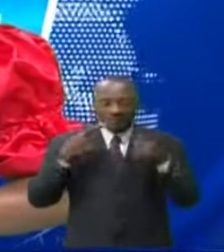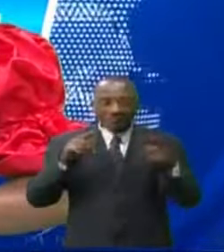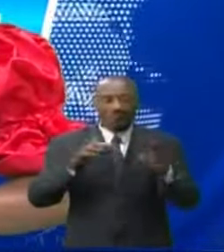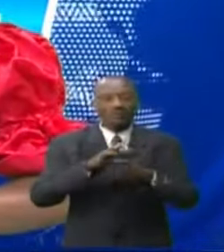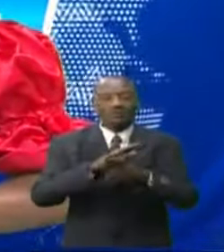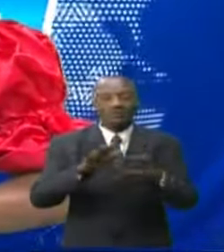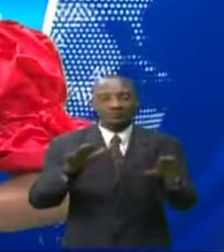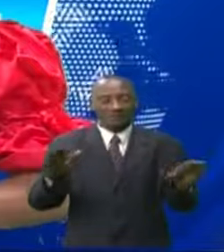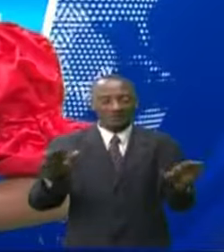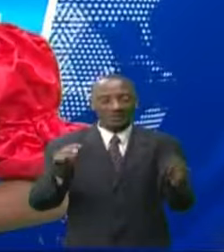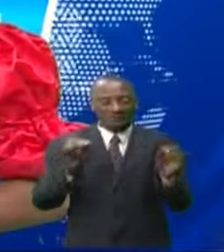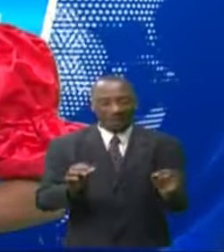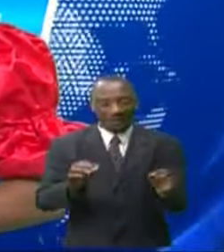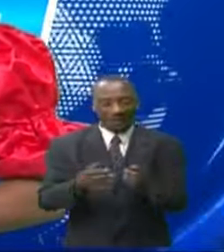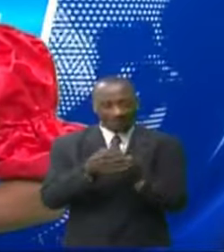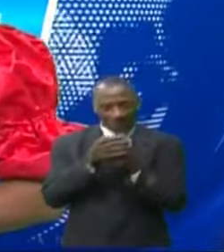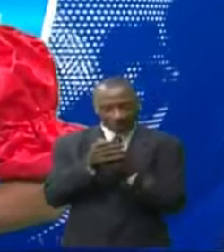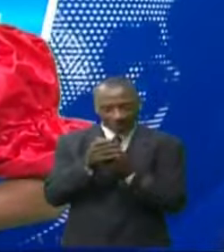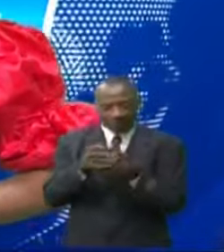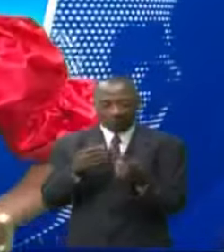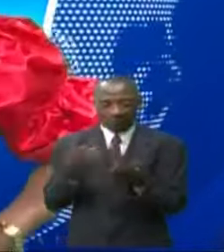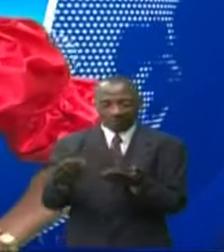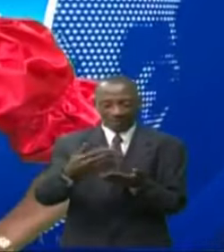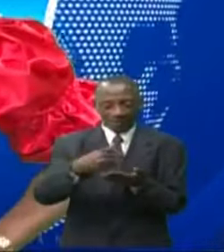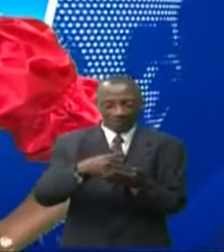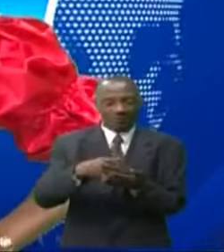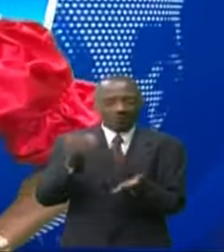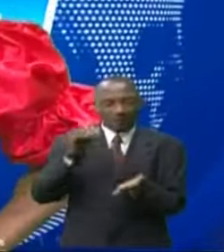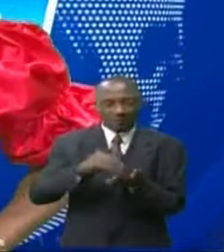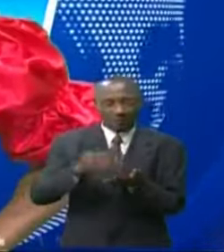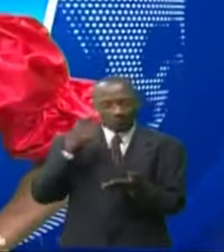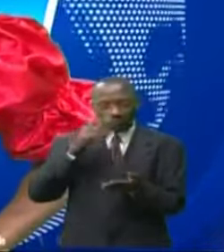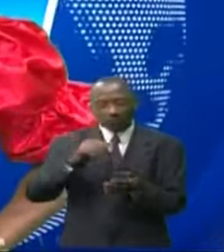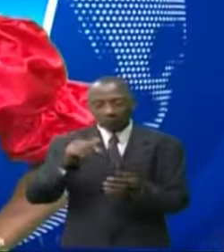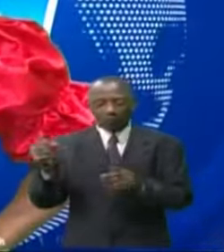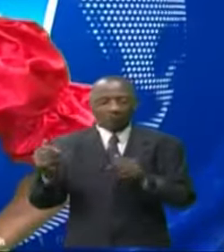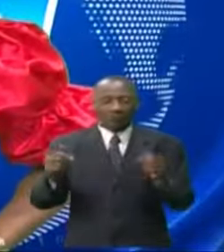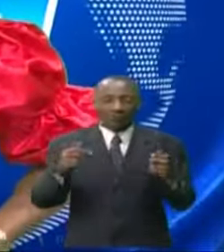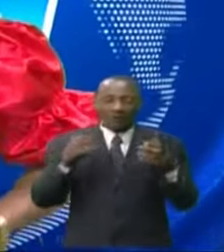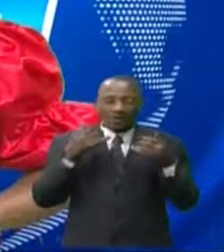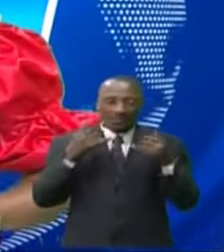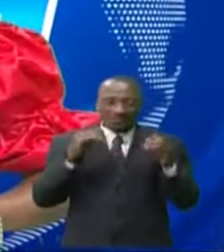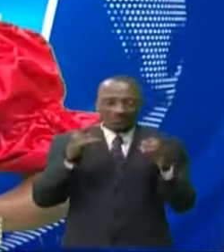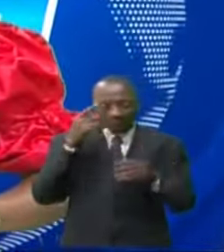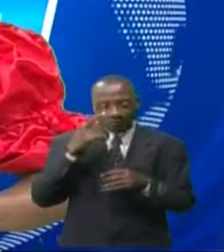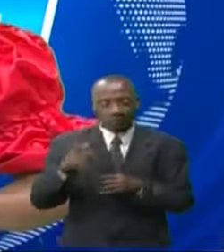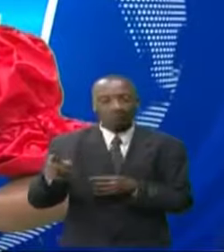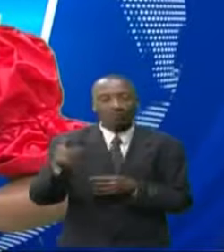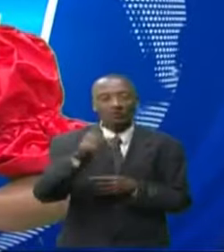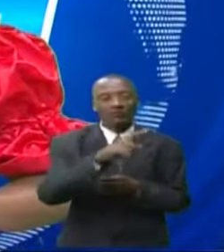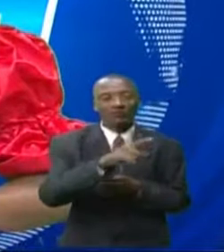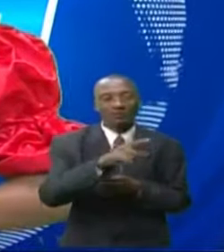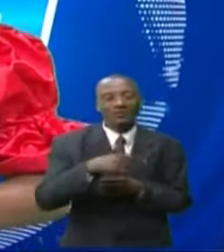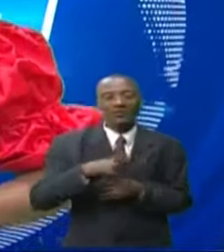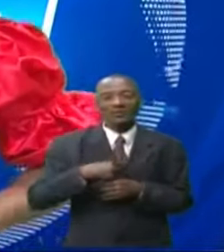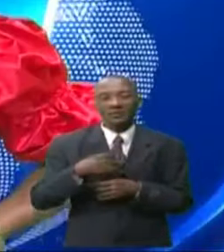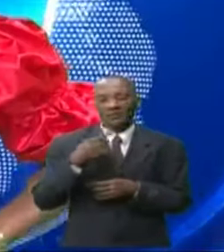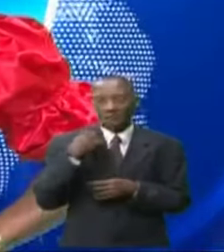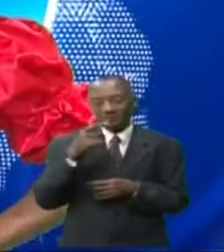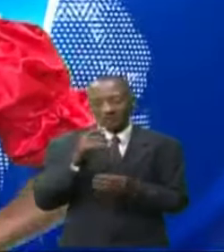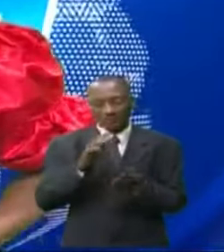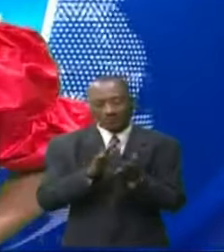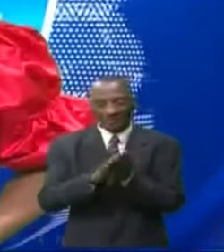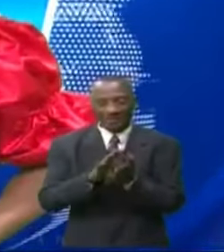merci à vous de l'avoir suivi de partout à travers le monde sur la Radio Télévision nationale congolaise 20h Sandra